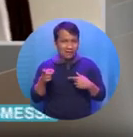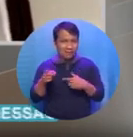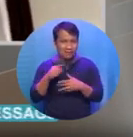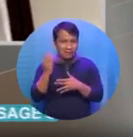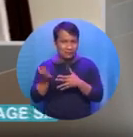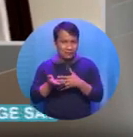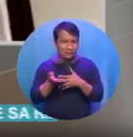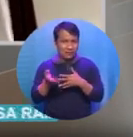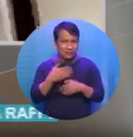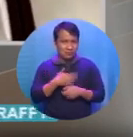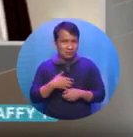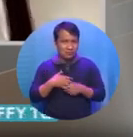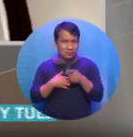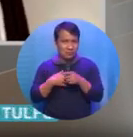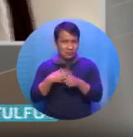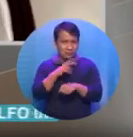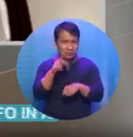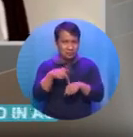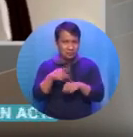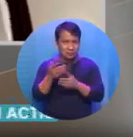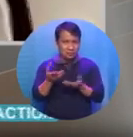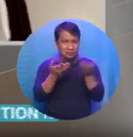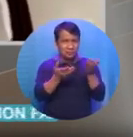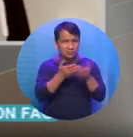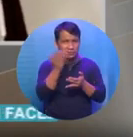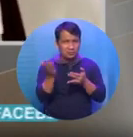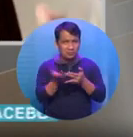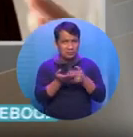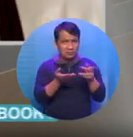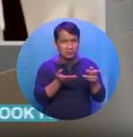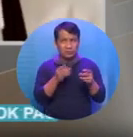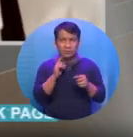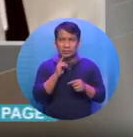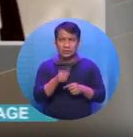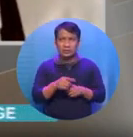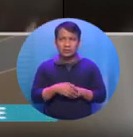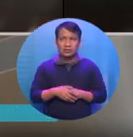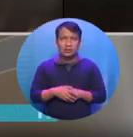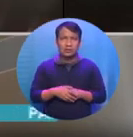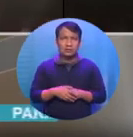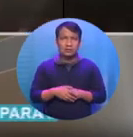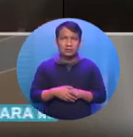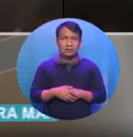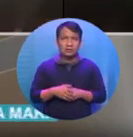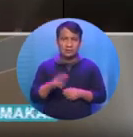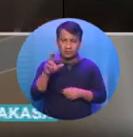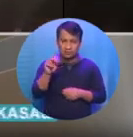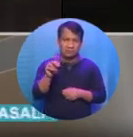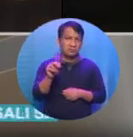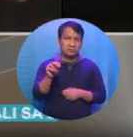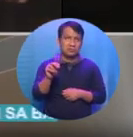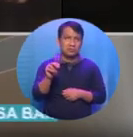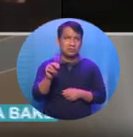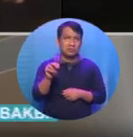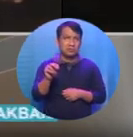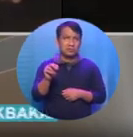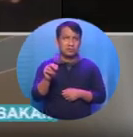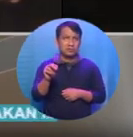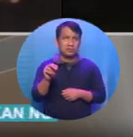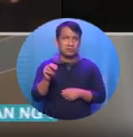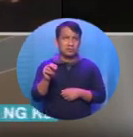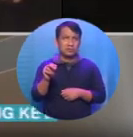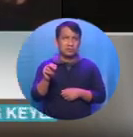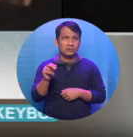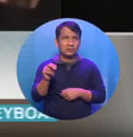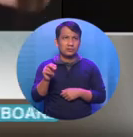sa Pilipinas? Pwede bang maisampa sa korte yan? Actually, Sir Rafi, no, kasi may tinatawag po tayong territoriality